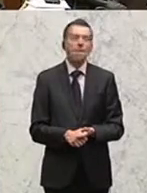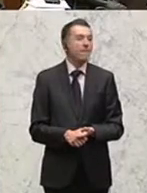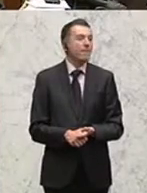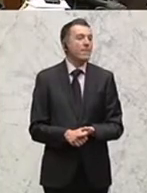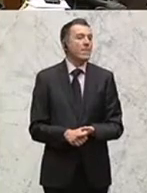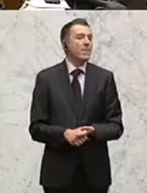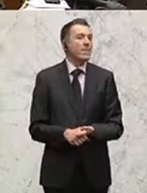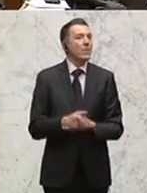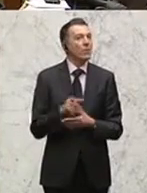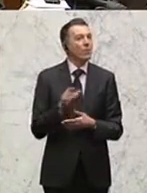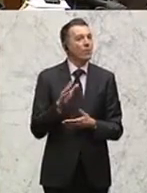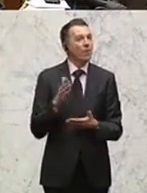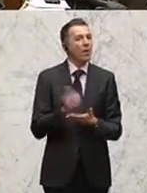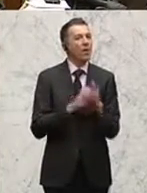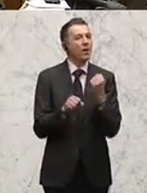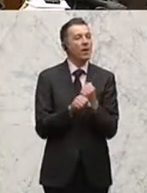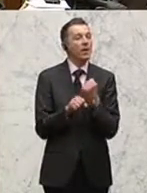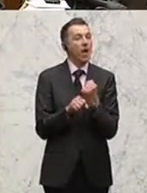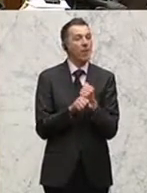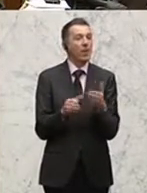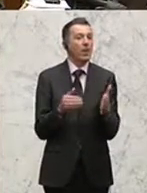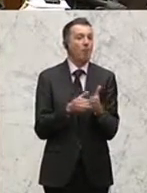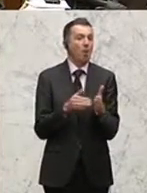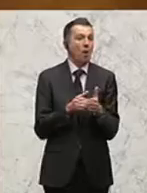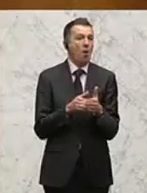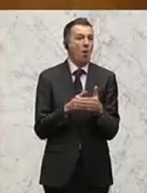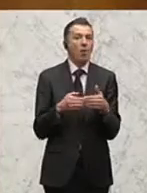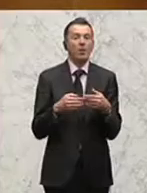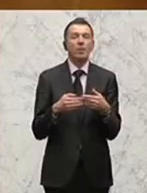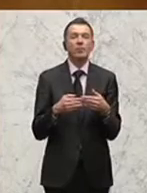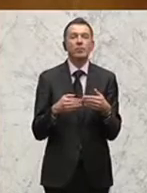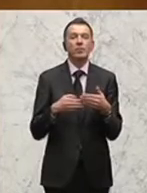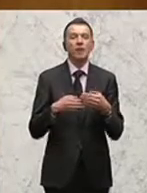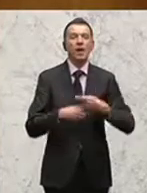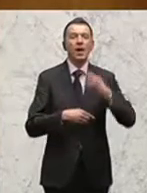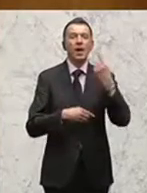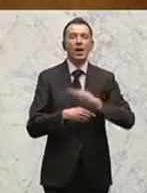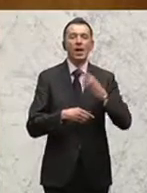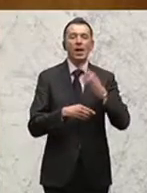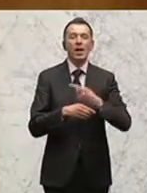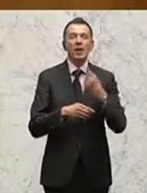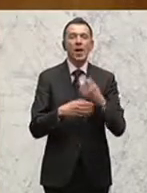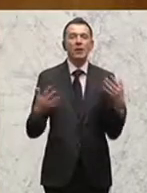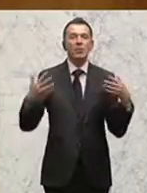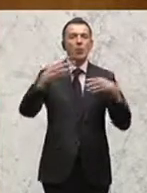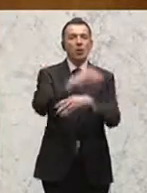Für diese erfolgreiche Arbeit braucht es natürlich die grenzüberschreitende Zusammenarbeit mit